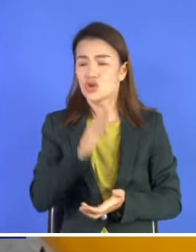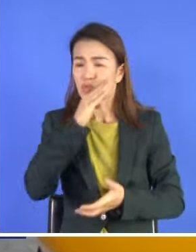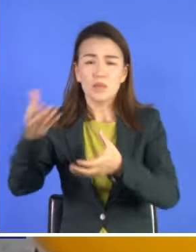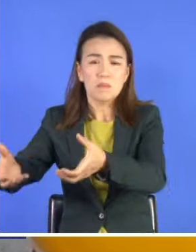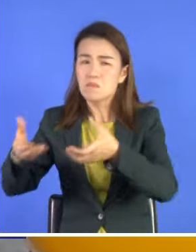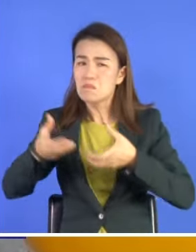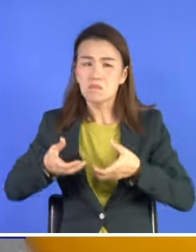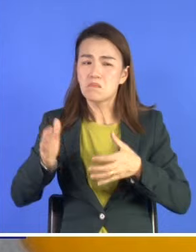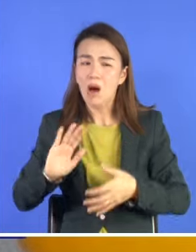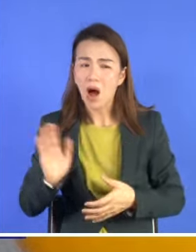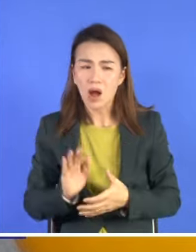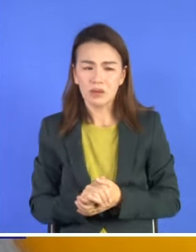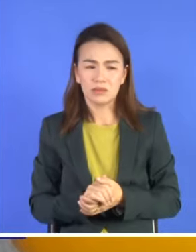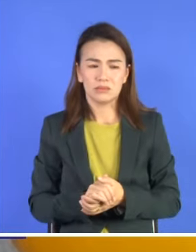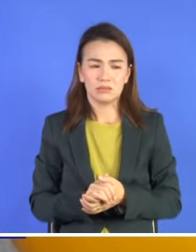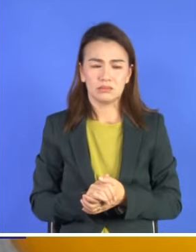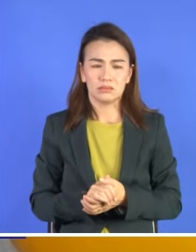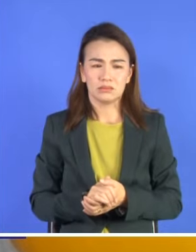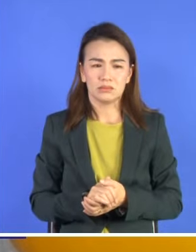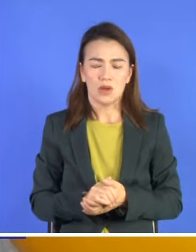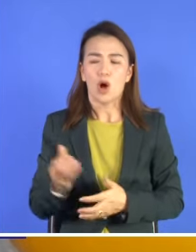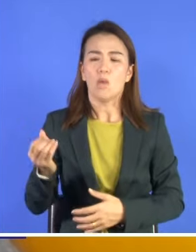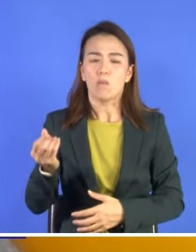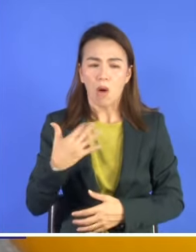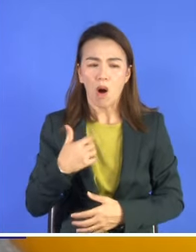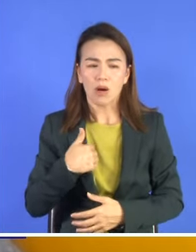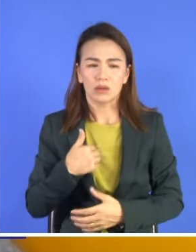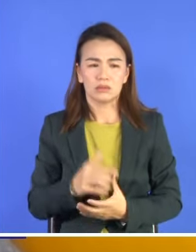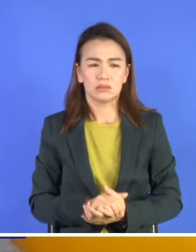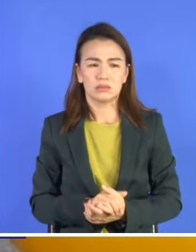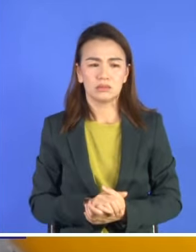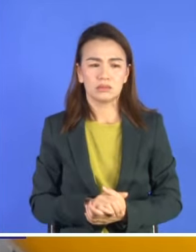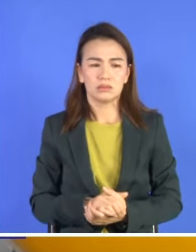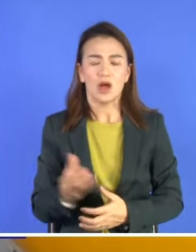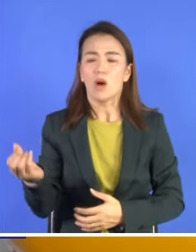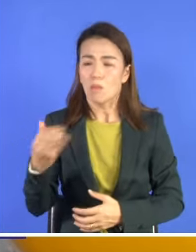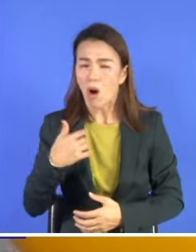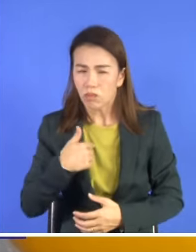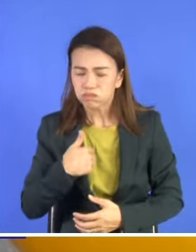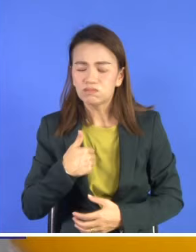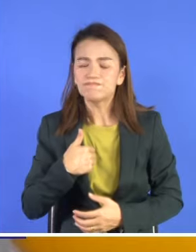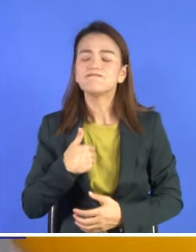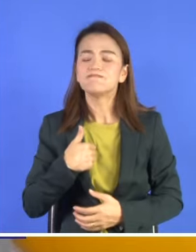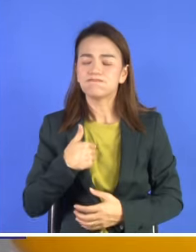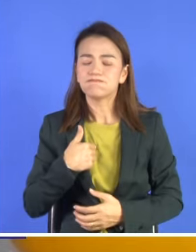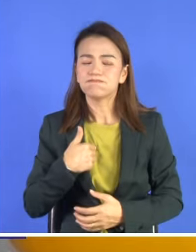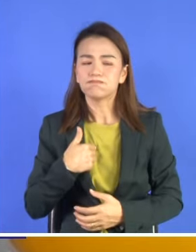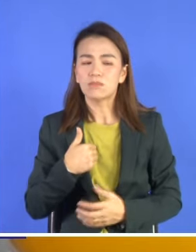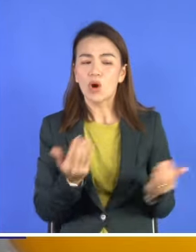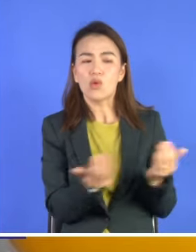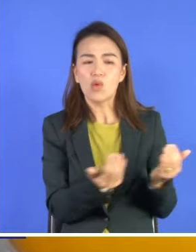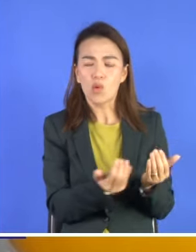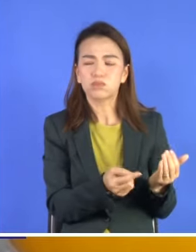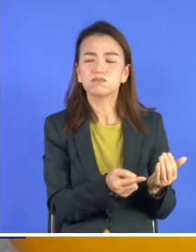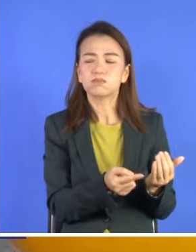เอิ่มต้องการจะเลี้ยงไว้ก็ก็อาจจะยินดีนะทั้งทั้งลูกก็อาจจะยินดีถ้าถ้า